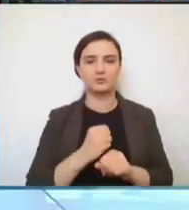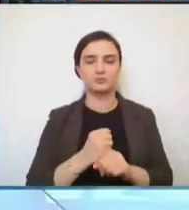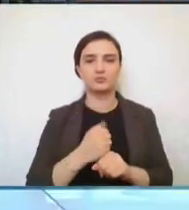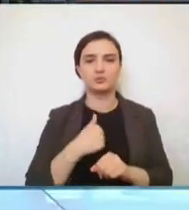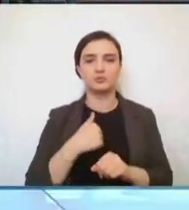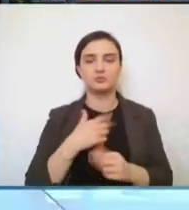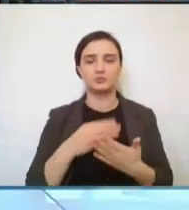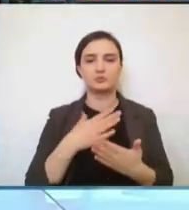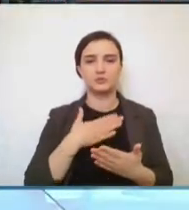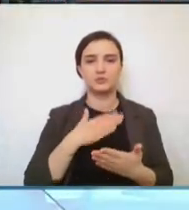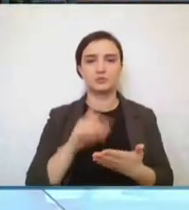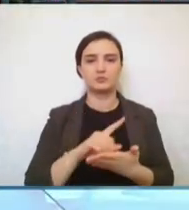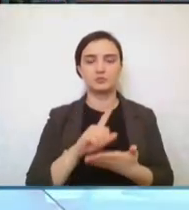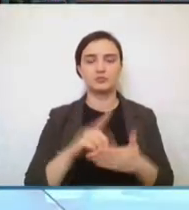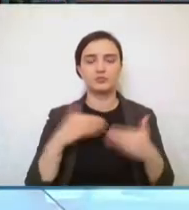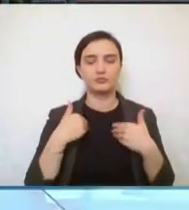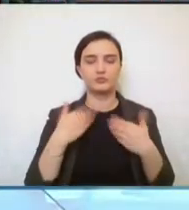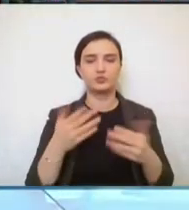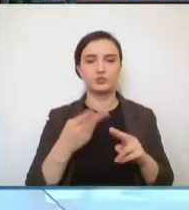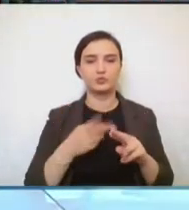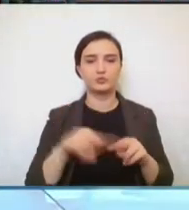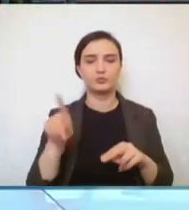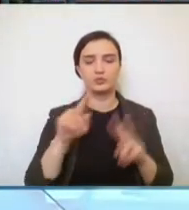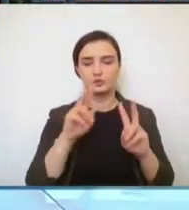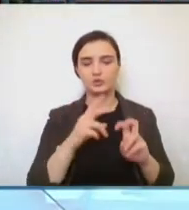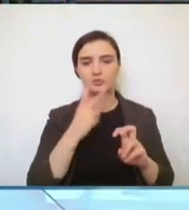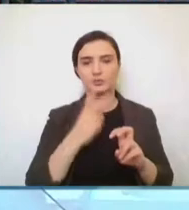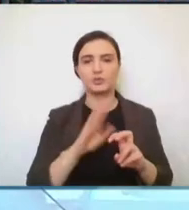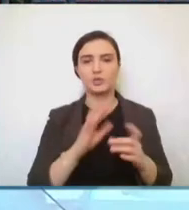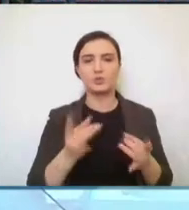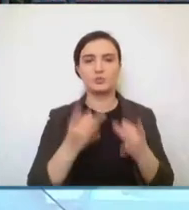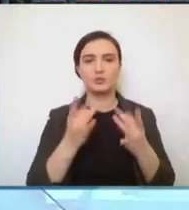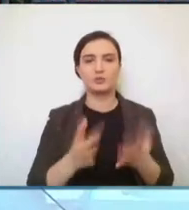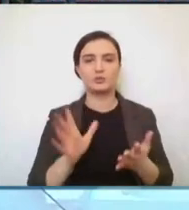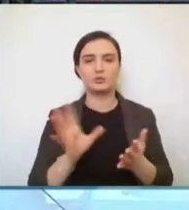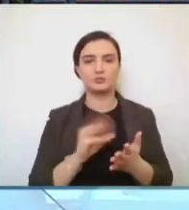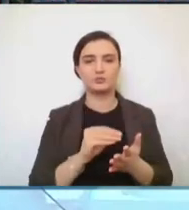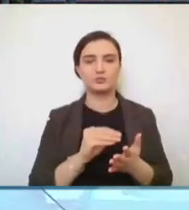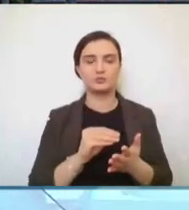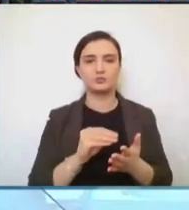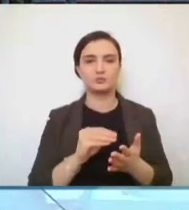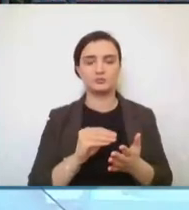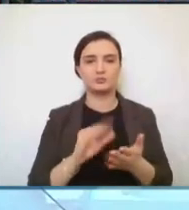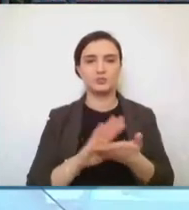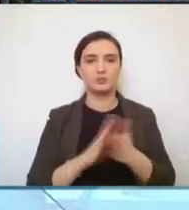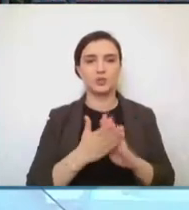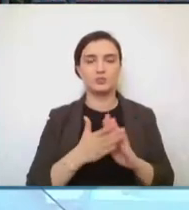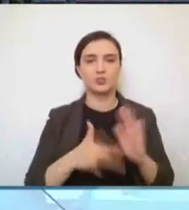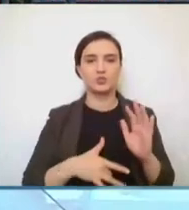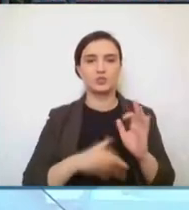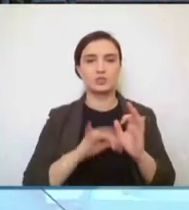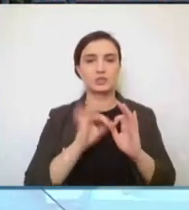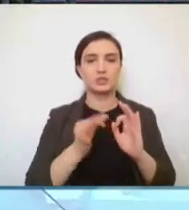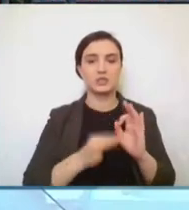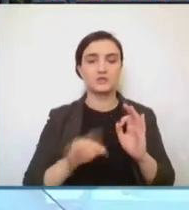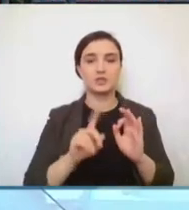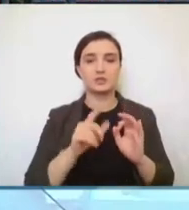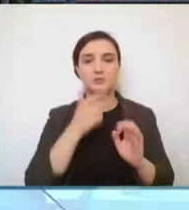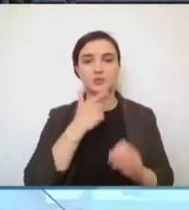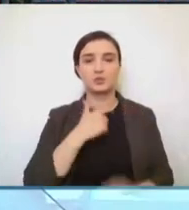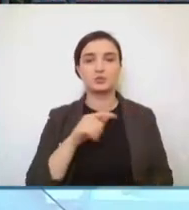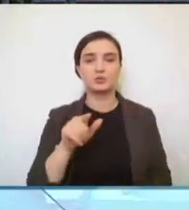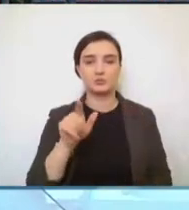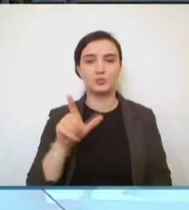აუცილებლად ურჩევდი კრიტიკულად შეაფასოს არაუბრალოდ კუჭნაწლავის მდგომარეობა, რომელზედაც ბატონ მარჩულამ ურჩია და